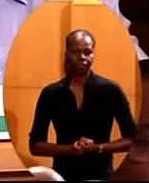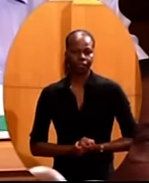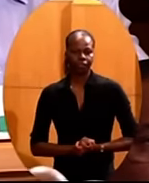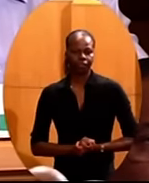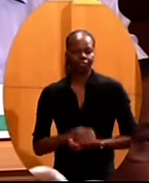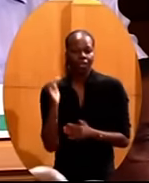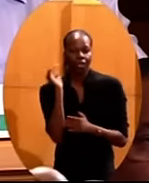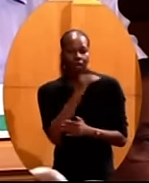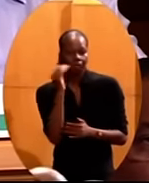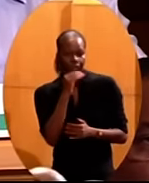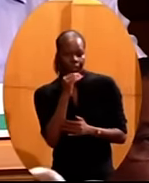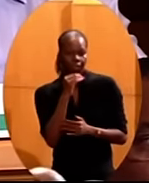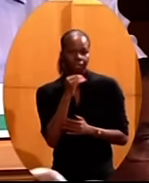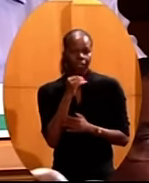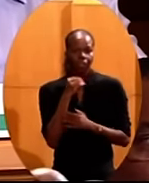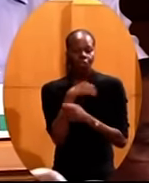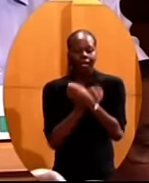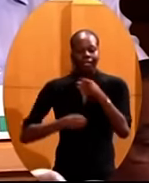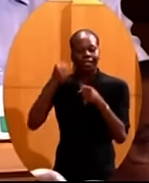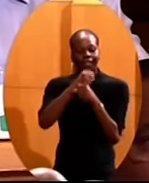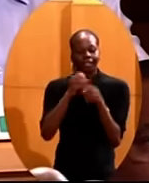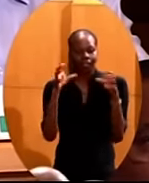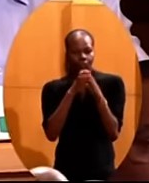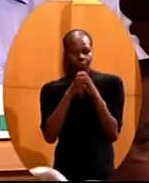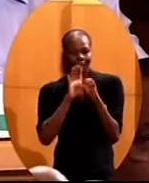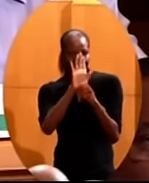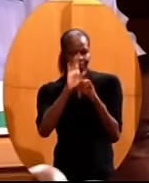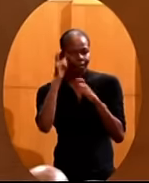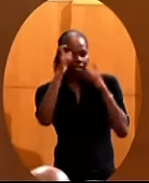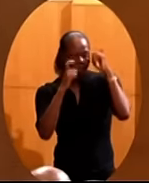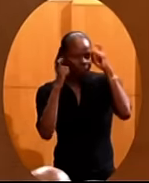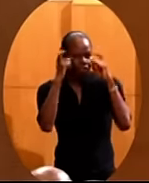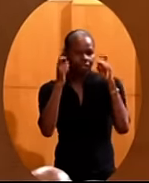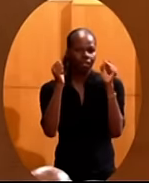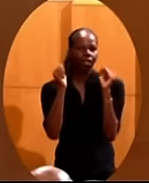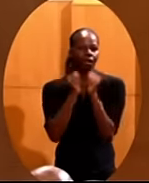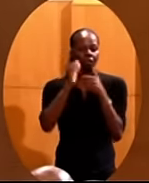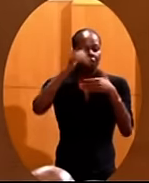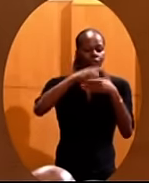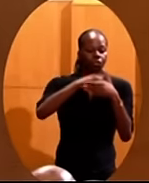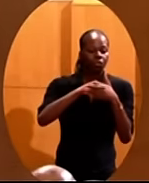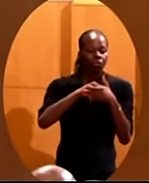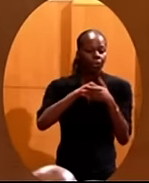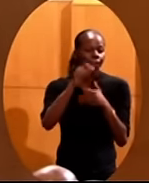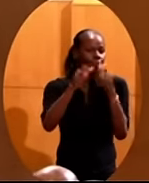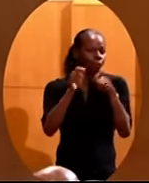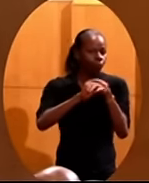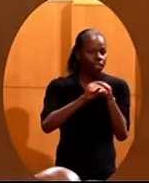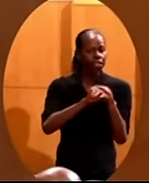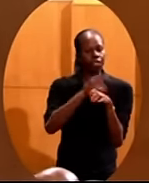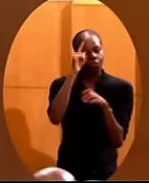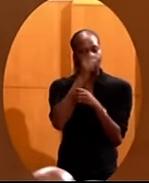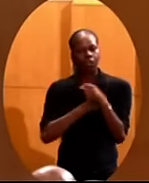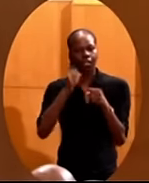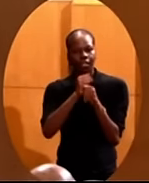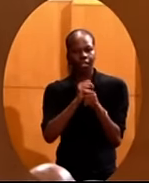rapidement je mettrai en place un groupe de réflexion avec l'ensemble des composantes politiques pour élaborer